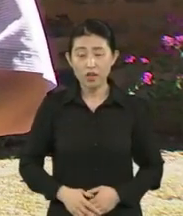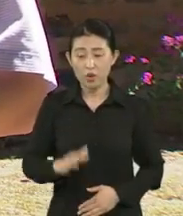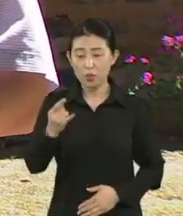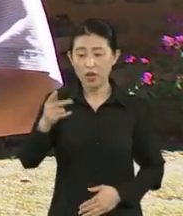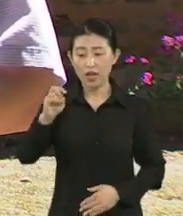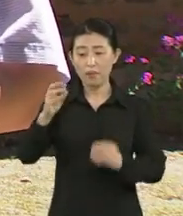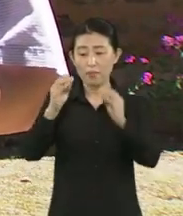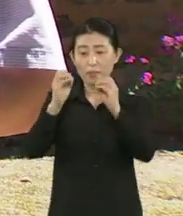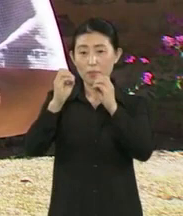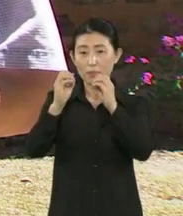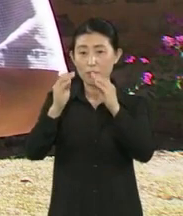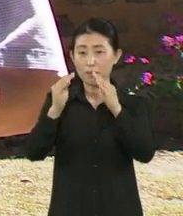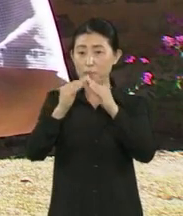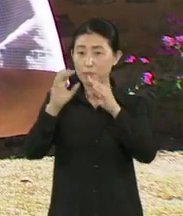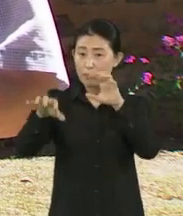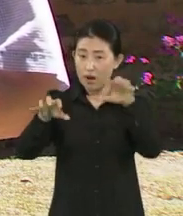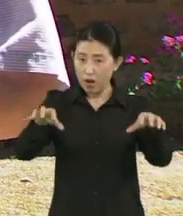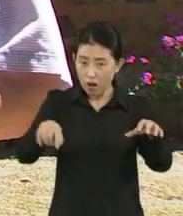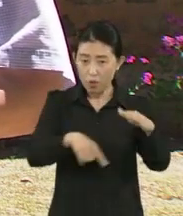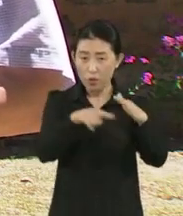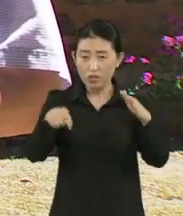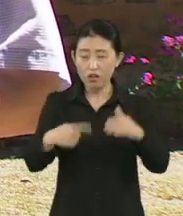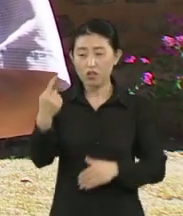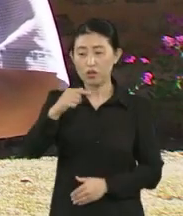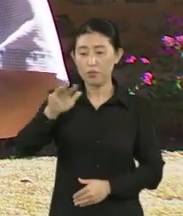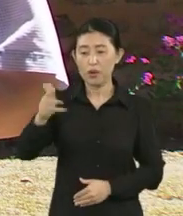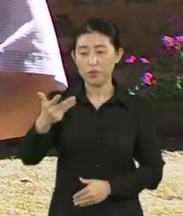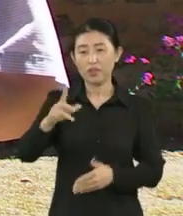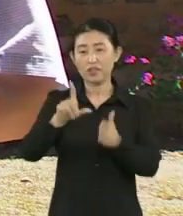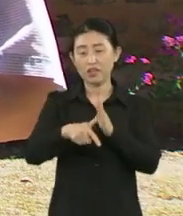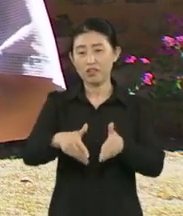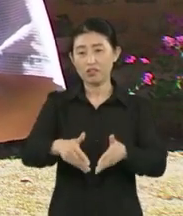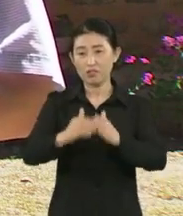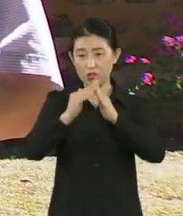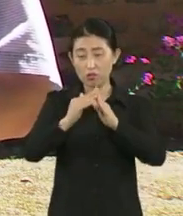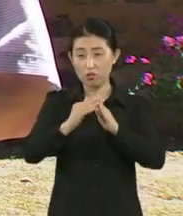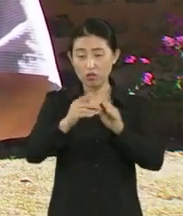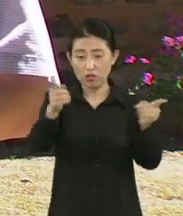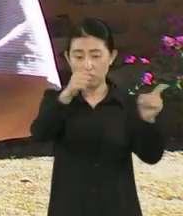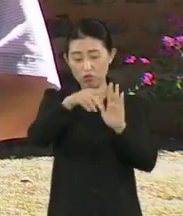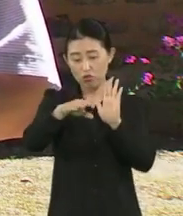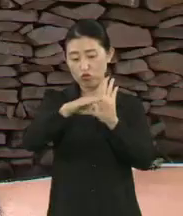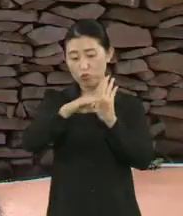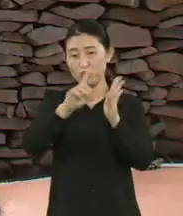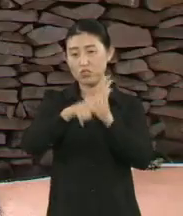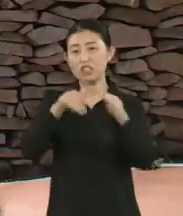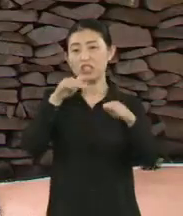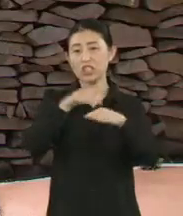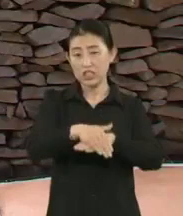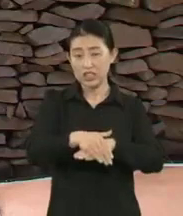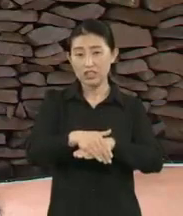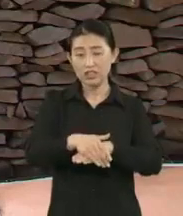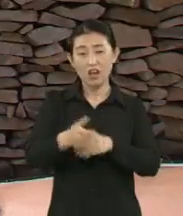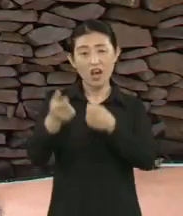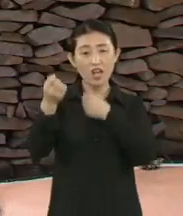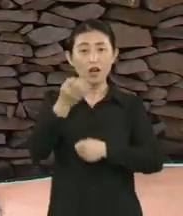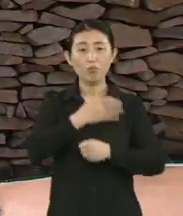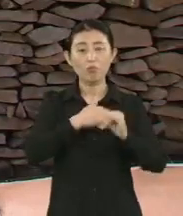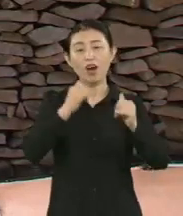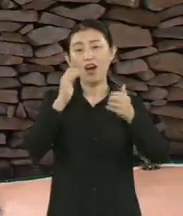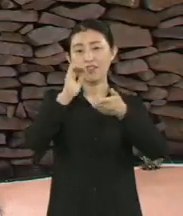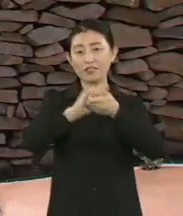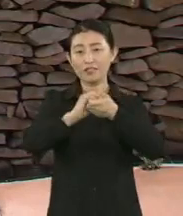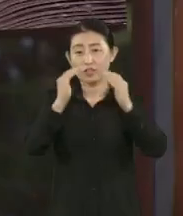위치한 건재고택은 1800년대에 지어진 중부지방의 전형적인 양반 고택입니다. 오랜 기간